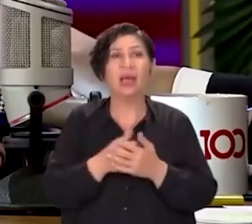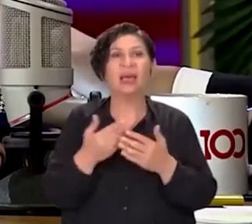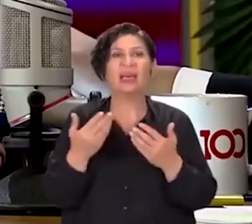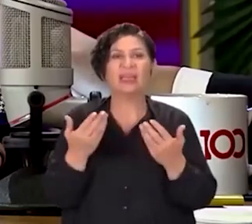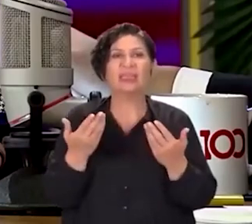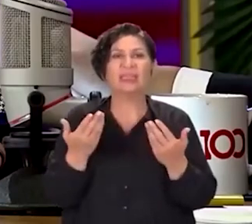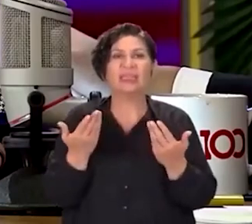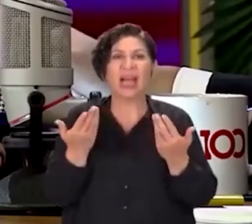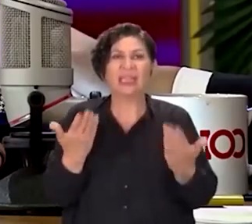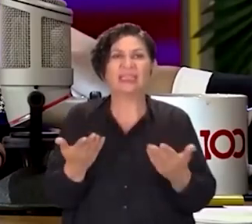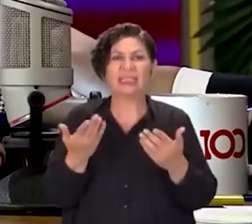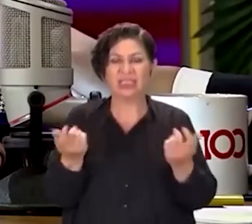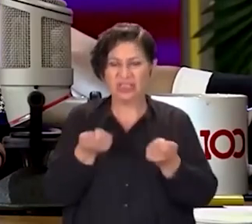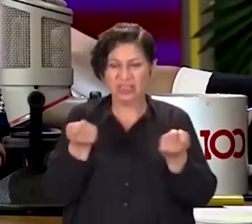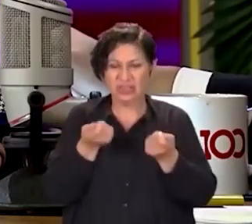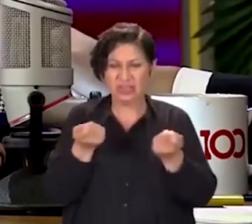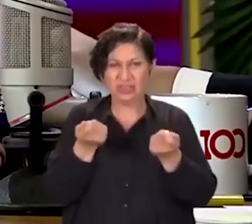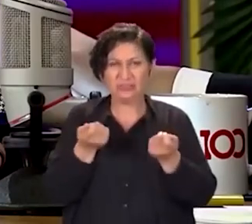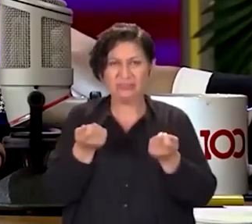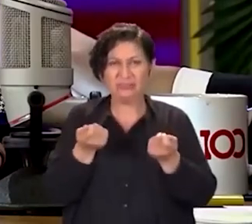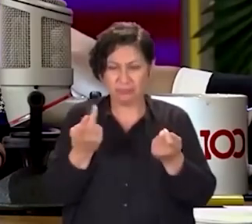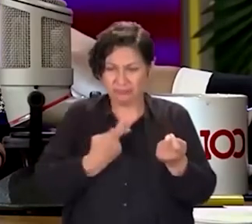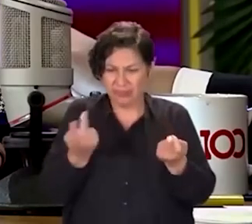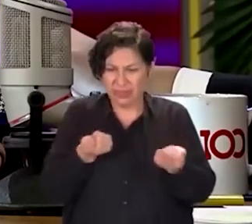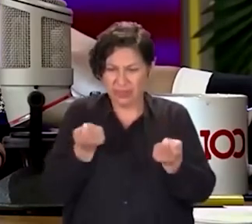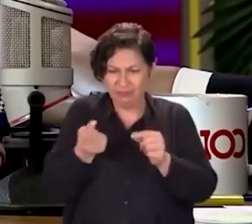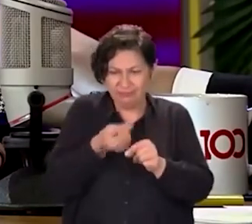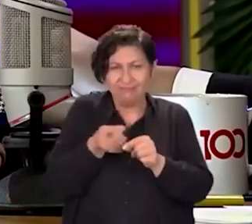artık işimi de çok